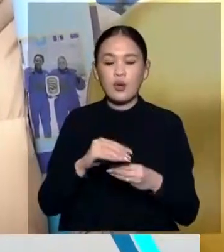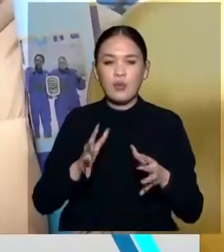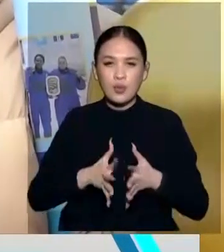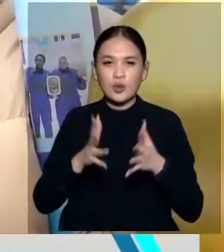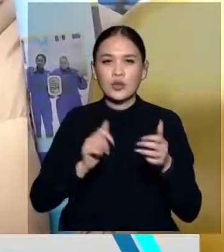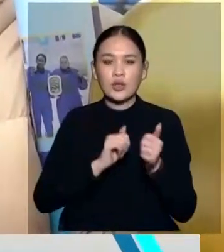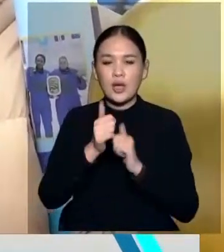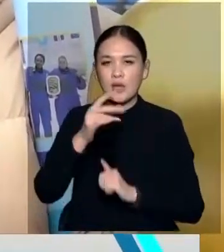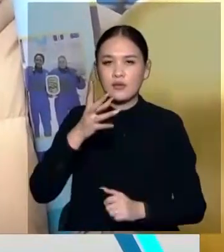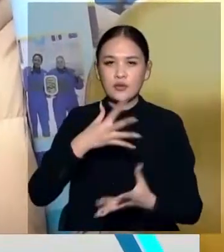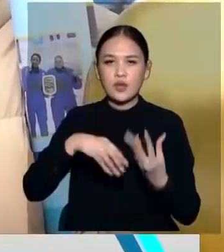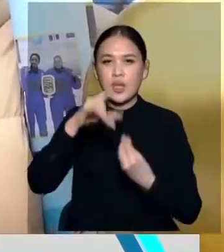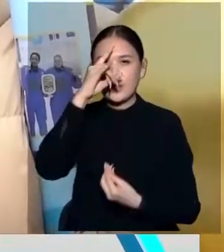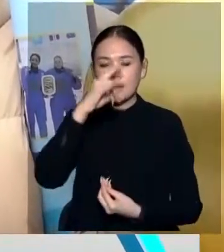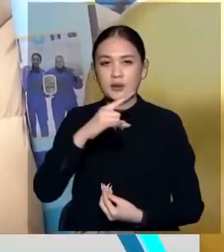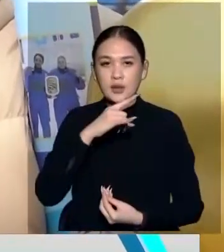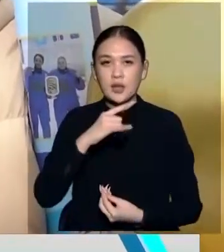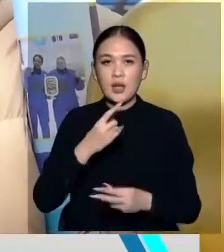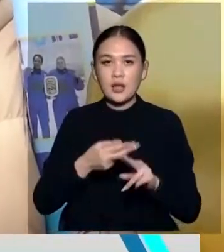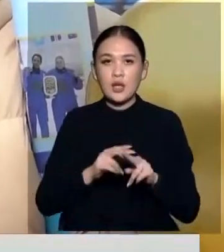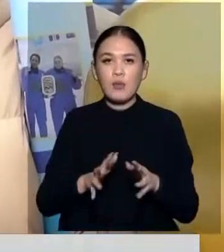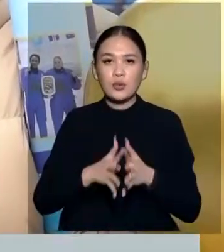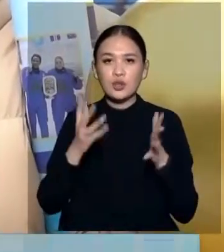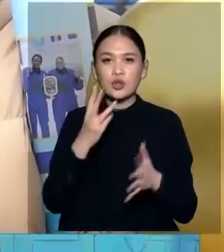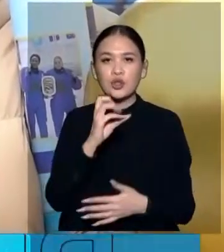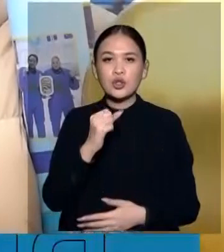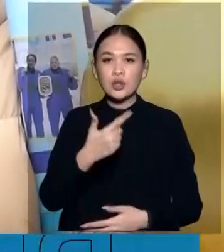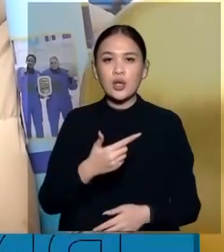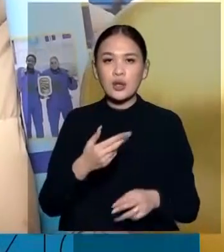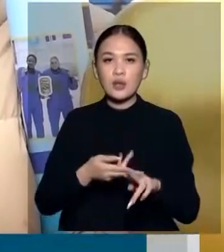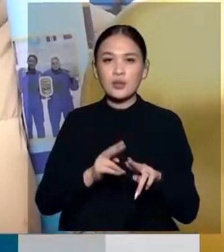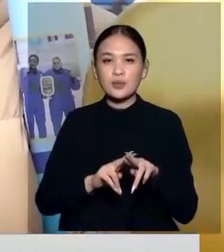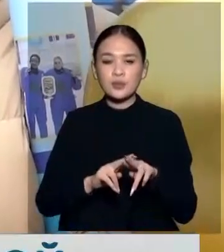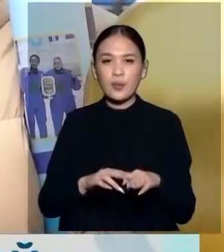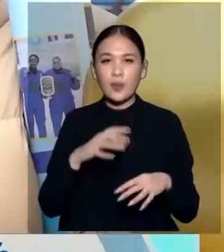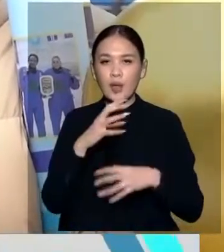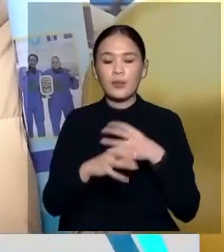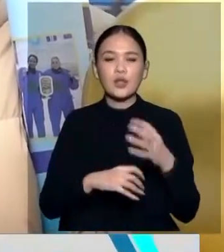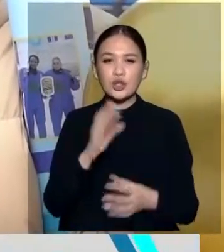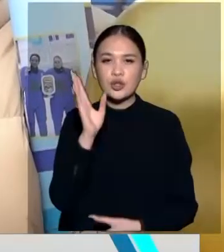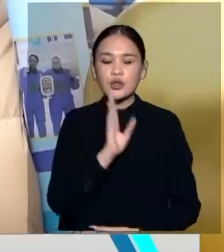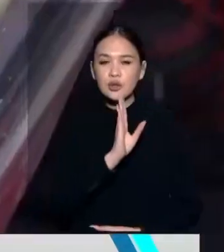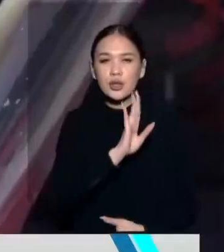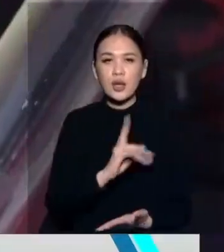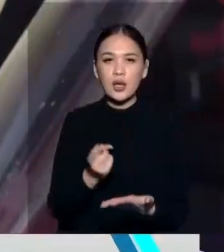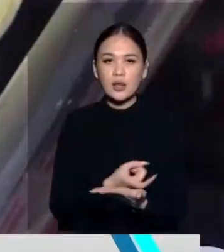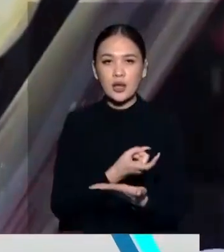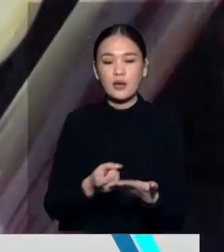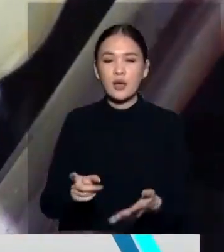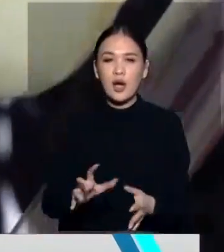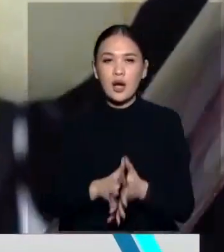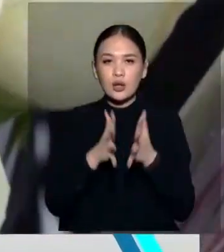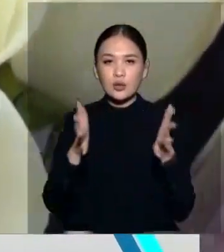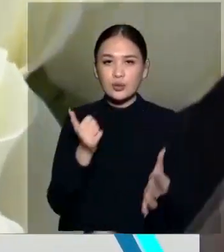прорыв для всего Казахстана. Это большой шаг в мир женского хоккея. Конечно,